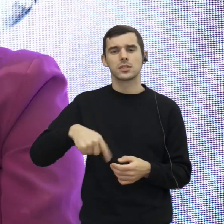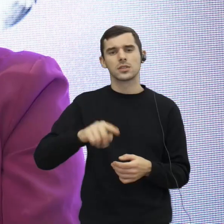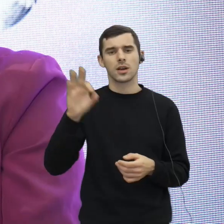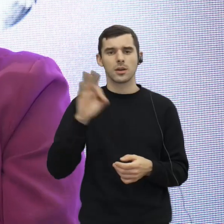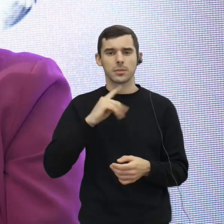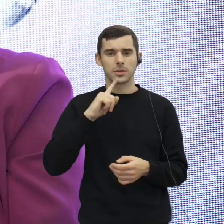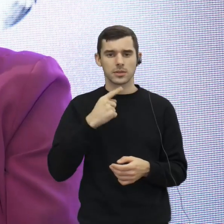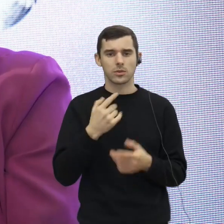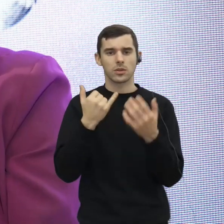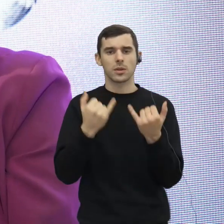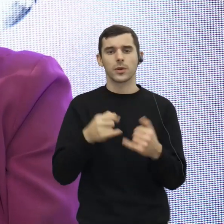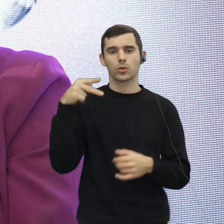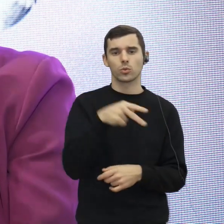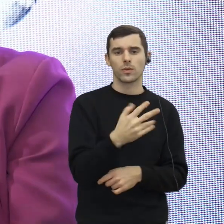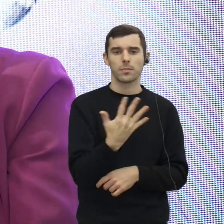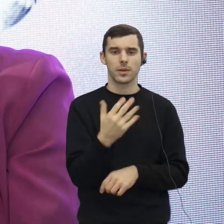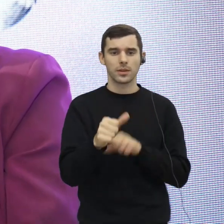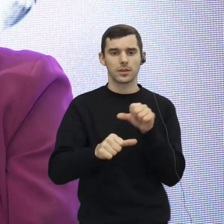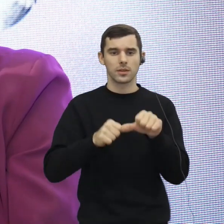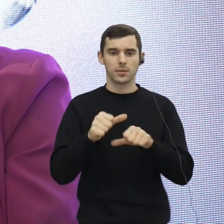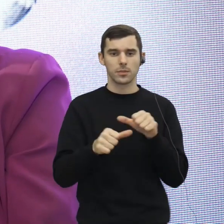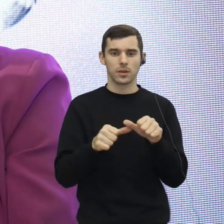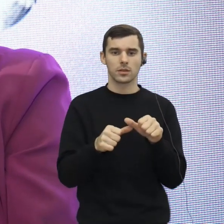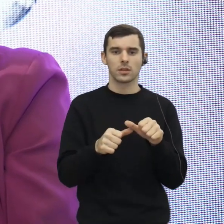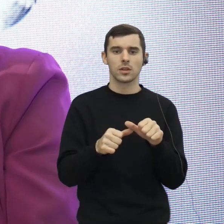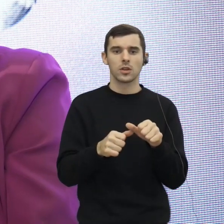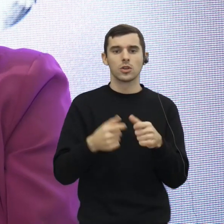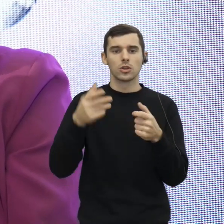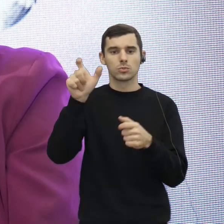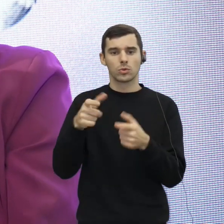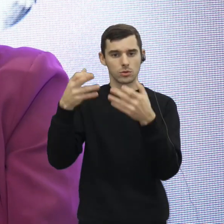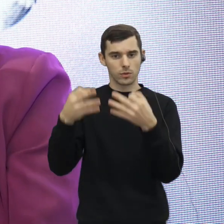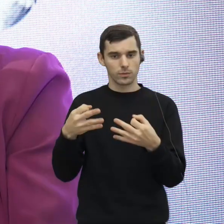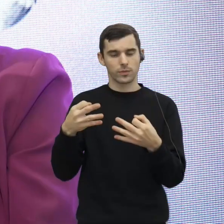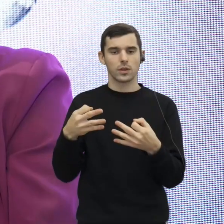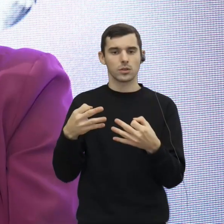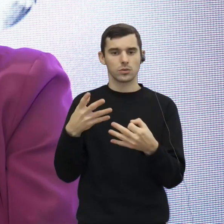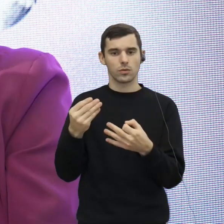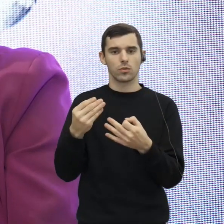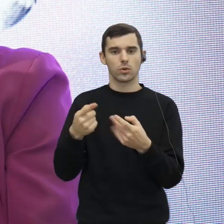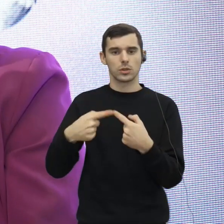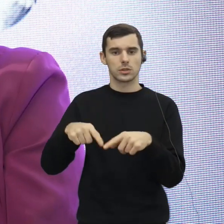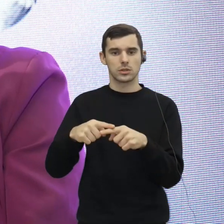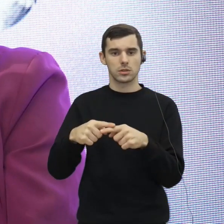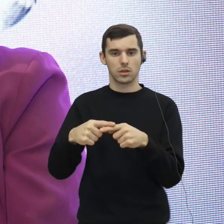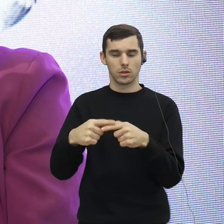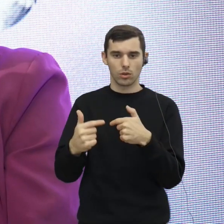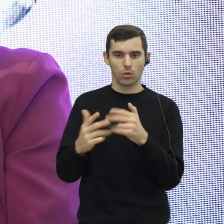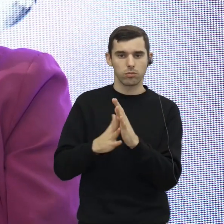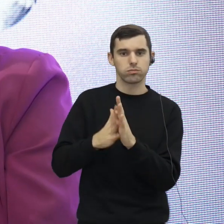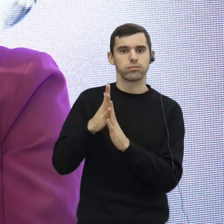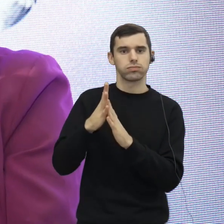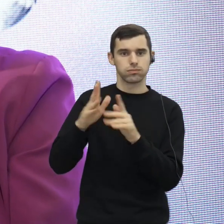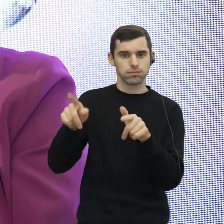jau dabar yra 25 metai, mes jau labai daug pažengėm žmogaus teisų srity, tai aš kviečiu nuvažiuoti į bendruomenės